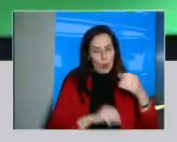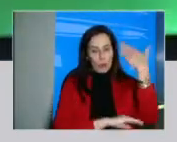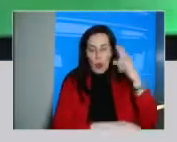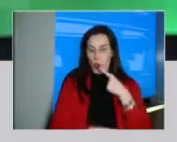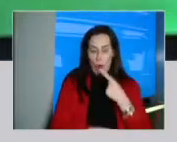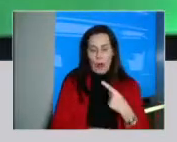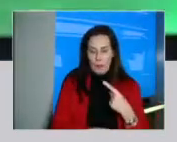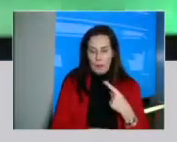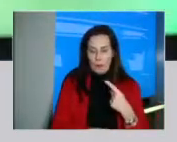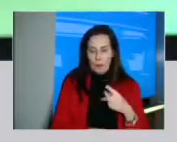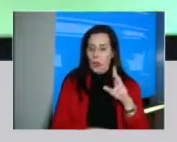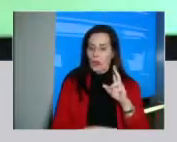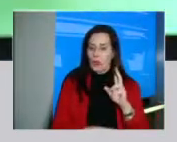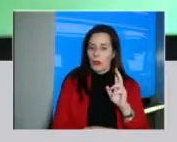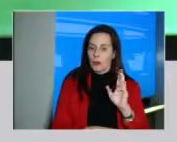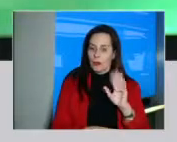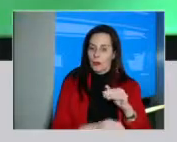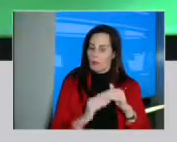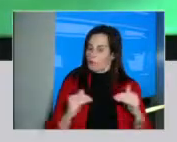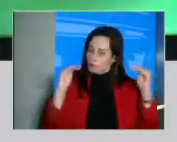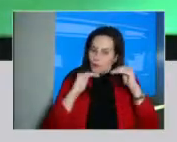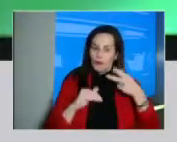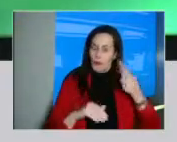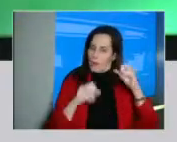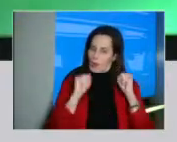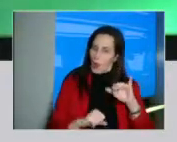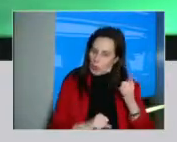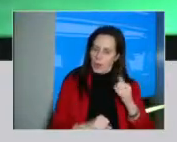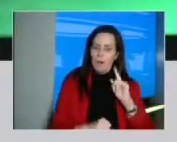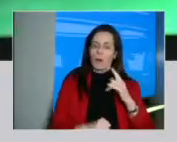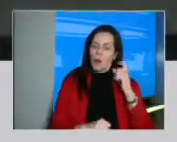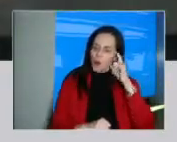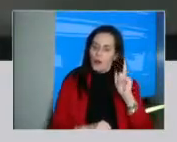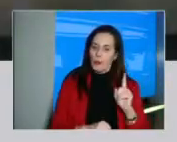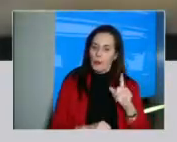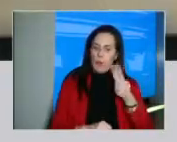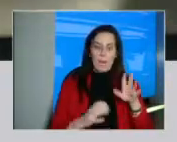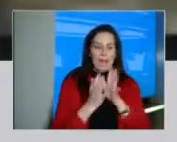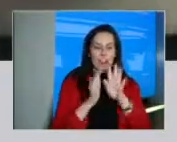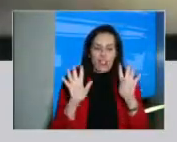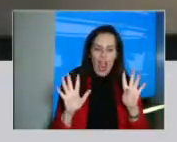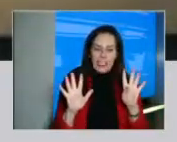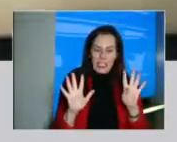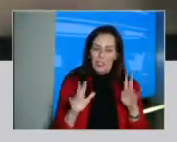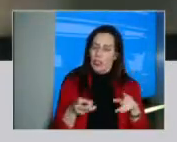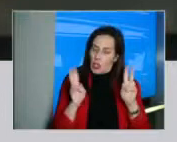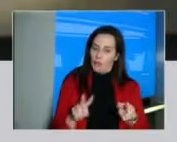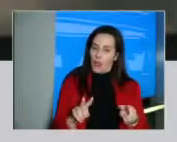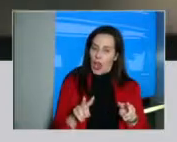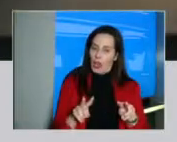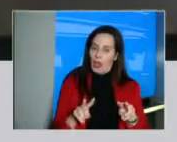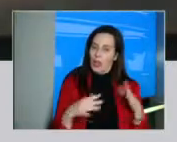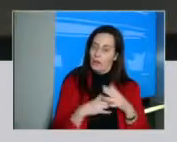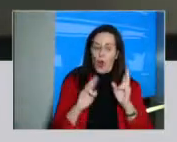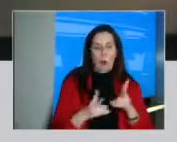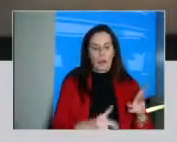מדברים רק על לשמר את אותו רמת ביטחון, או הגברת הביטחון. מה שאנחנו חושבים שב-2019, אפשר כבר לבחון